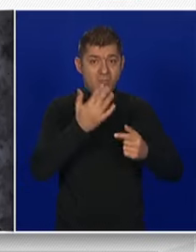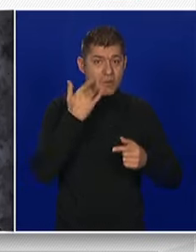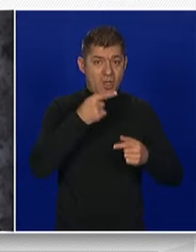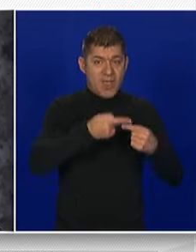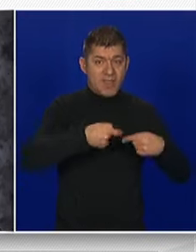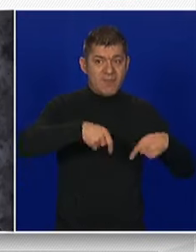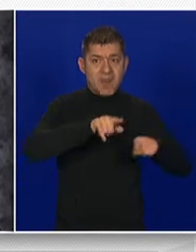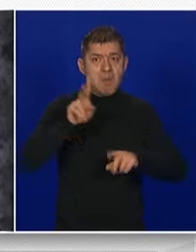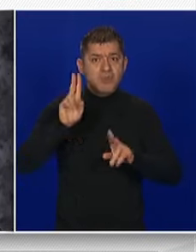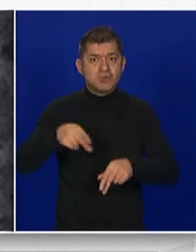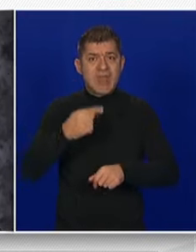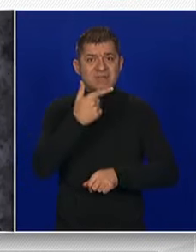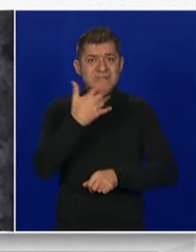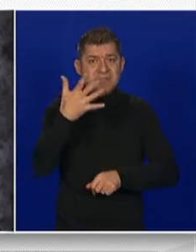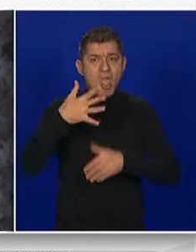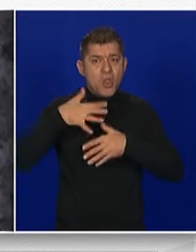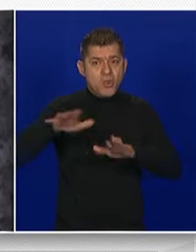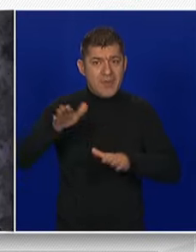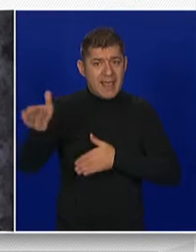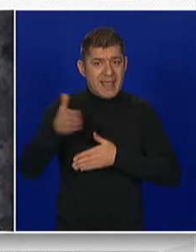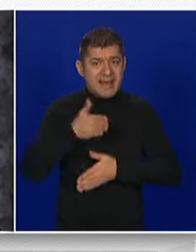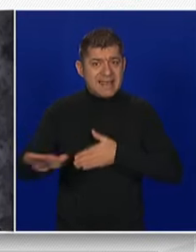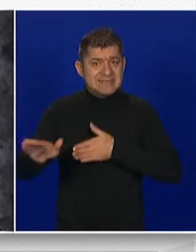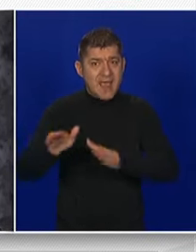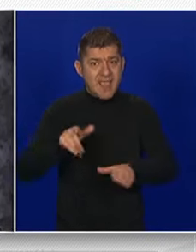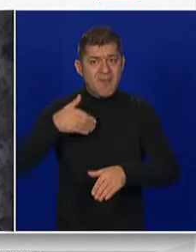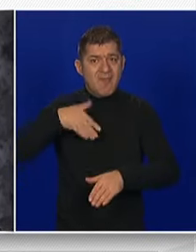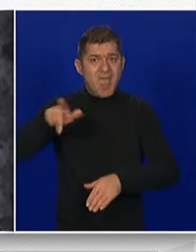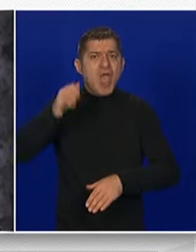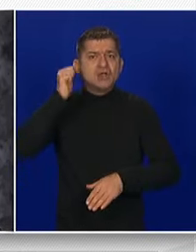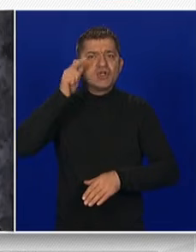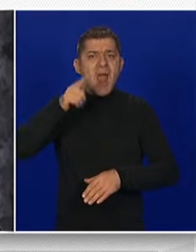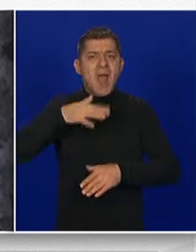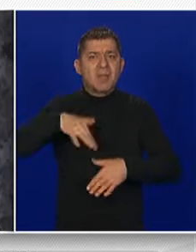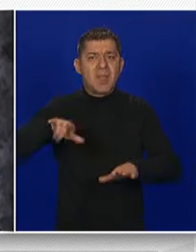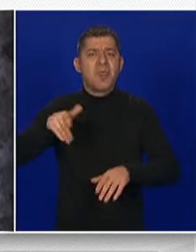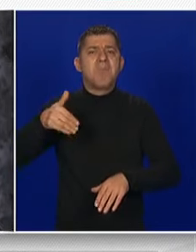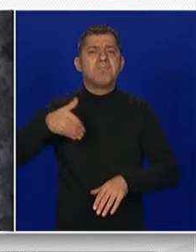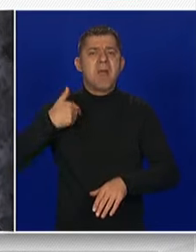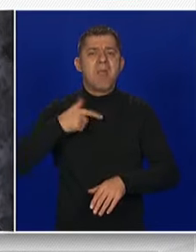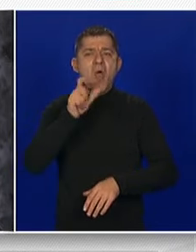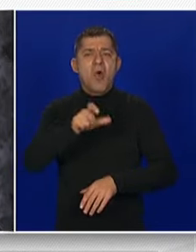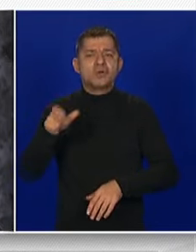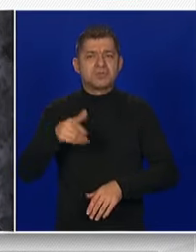može klizati 25 ljudi, s tim da su to obično i mlađe osobe.